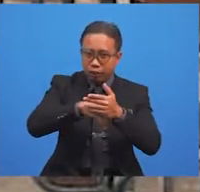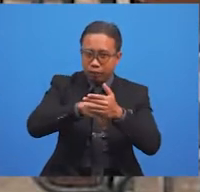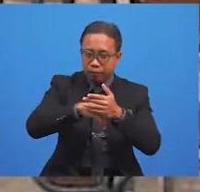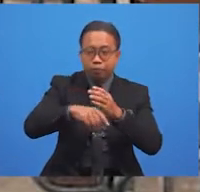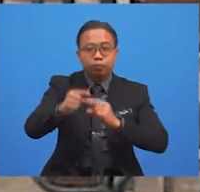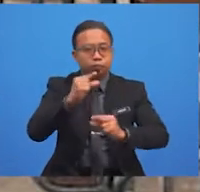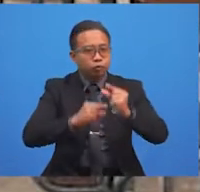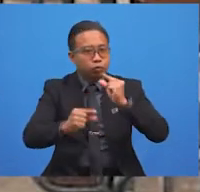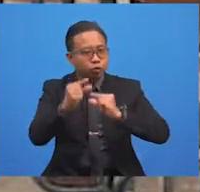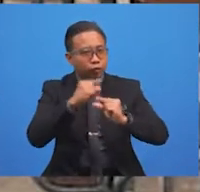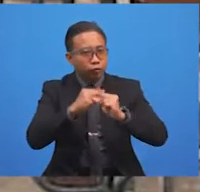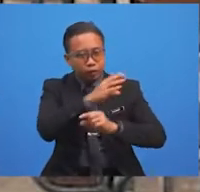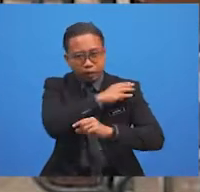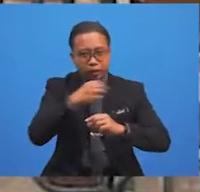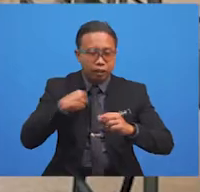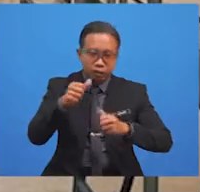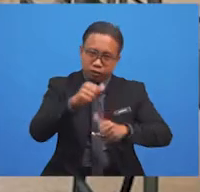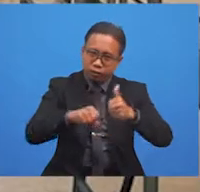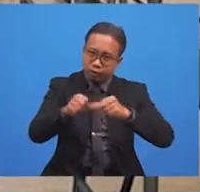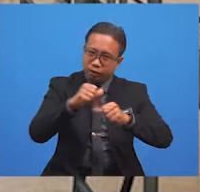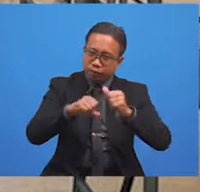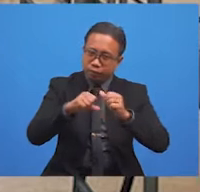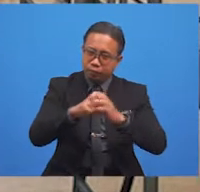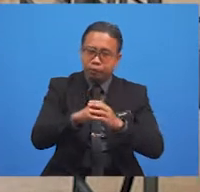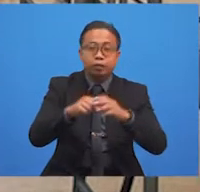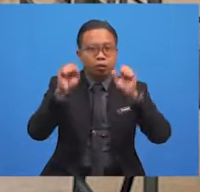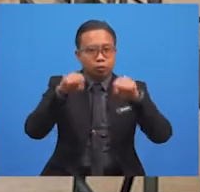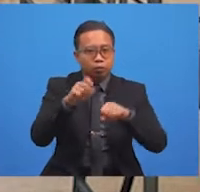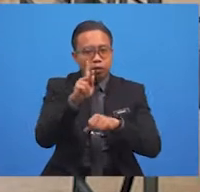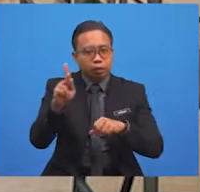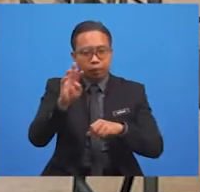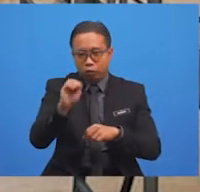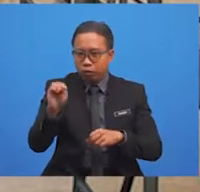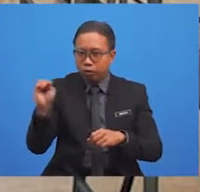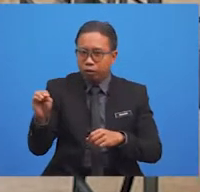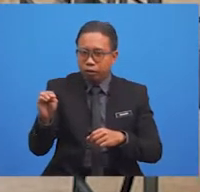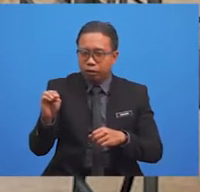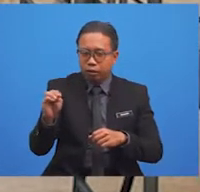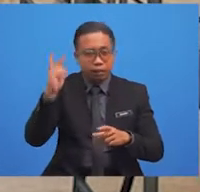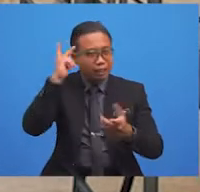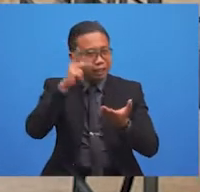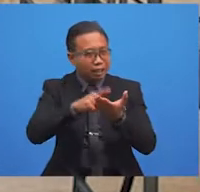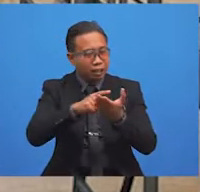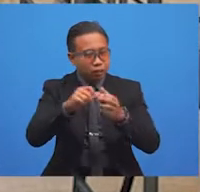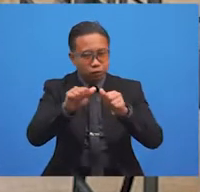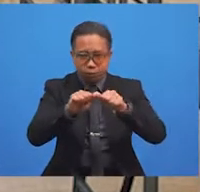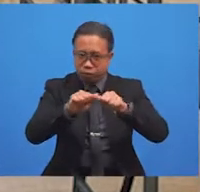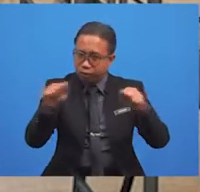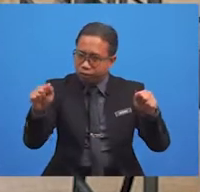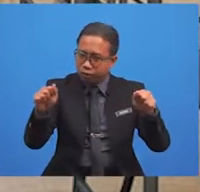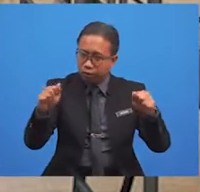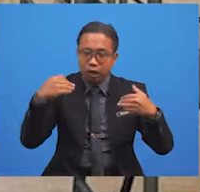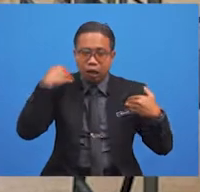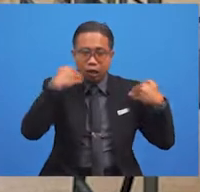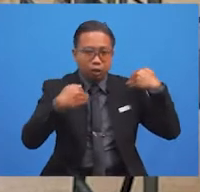pelajaran geografi dan sains. Ia membolehkan murid-murid mengenal spesies haiwan